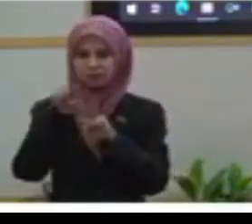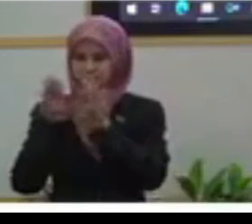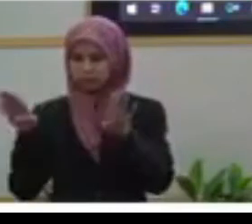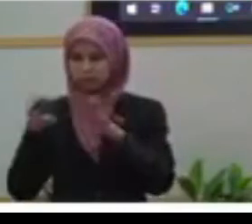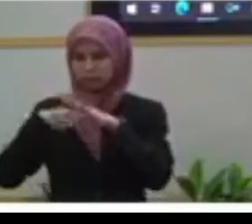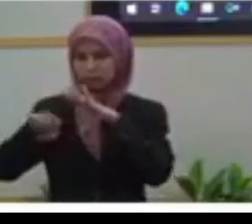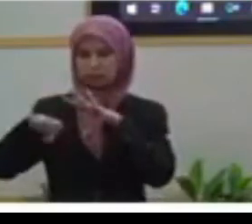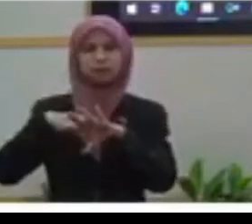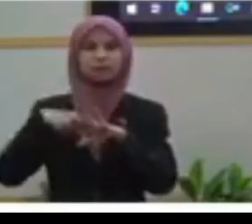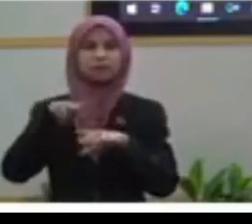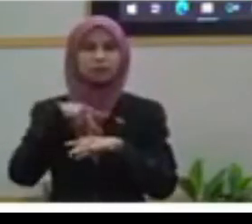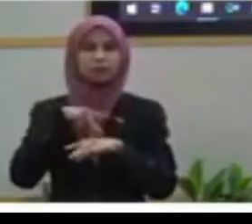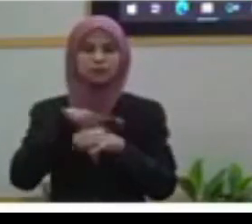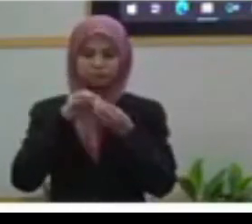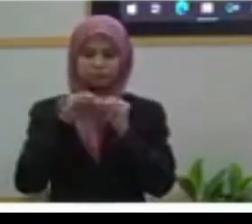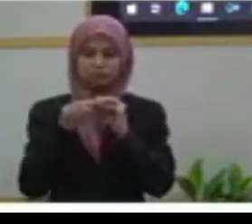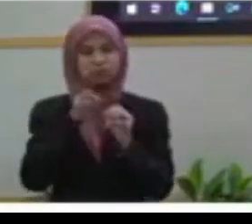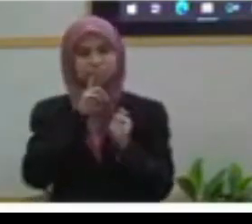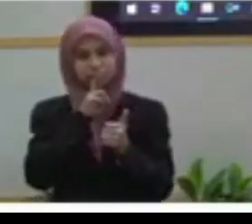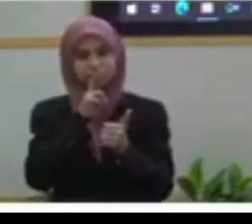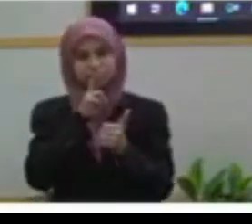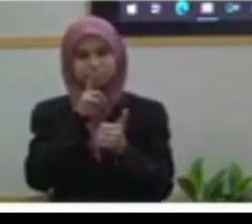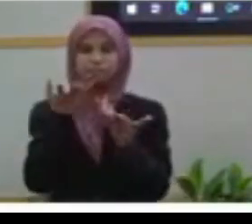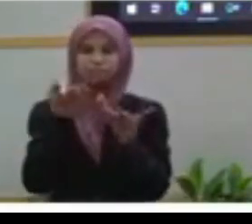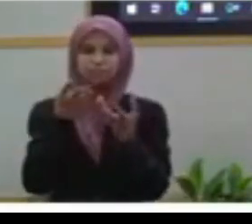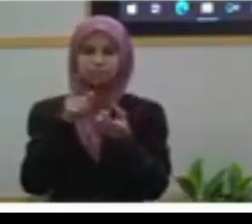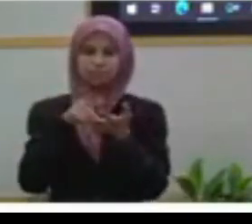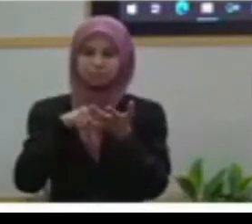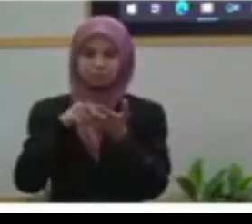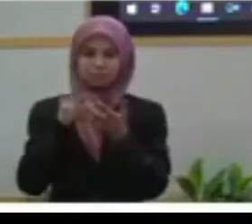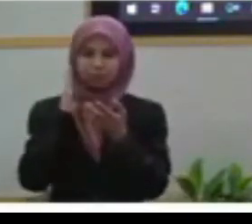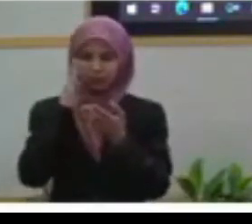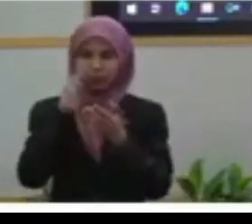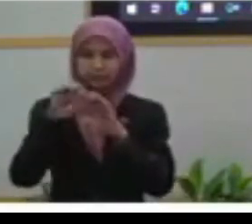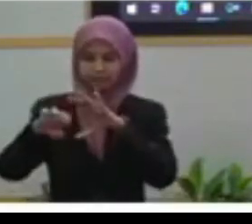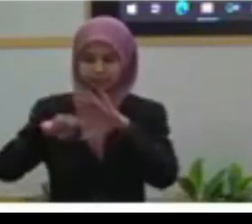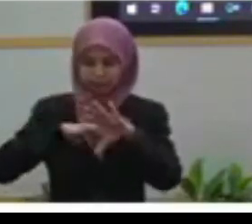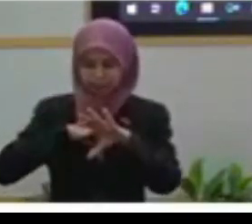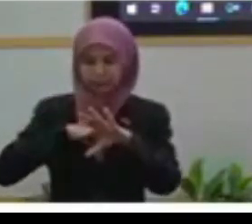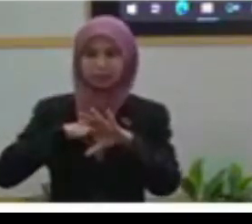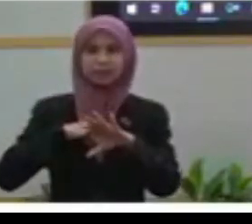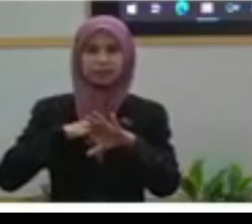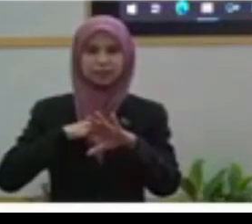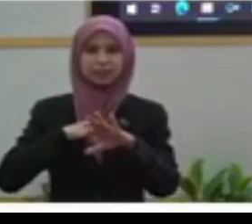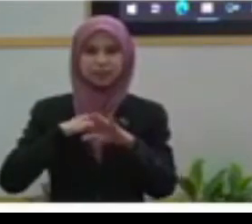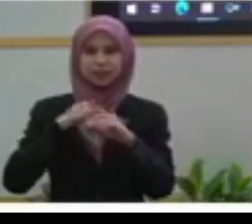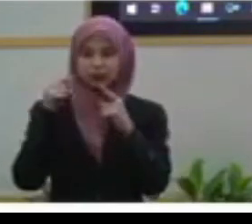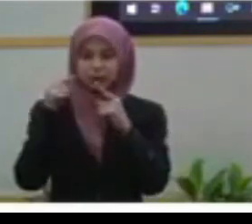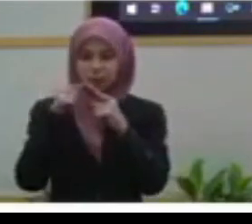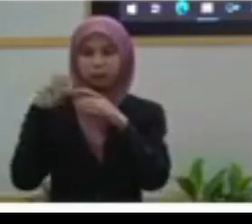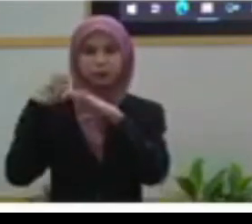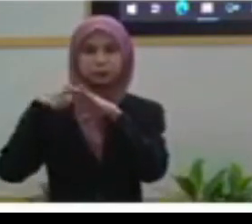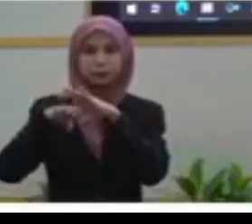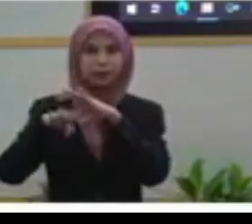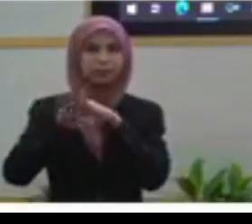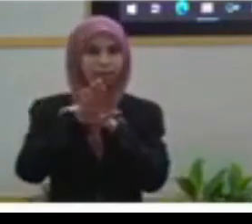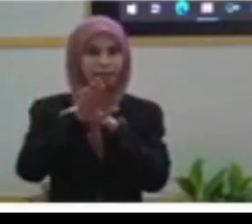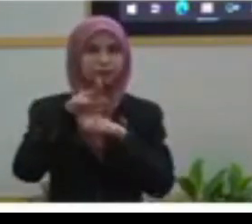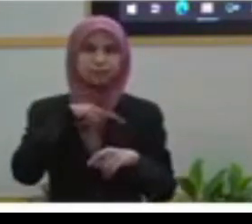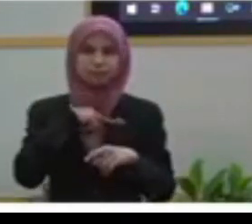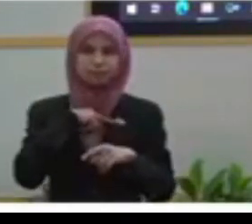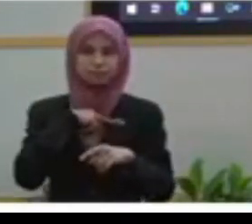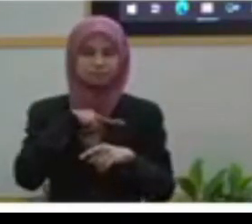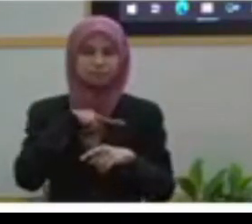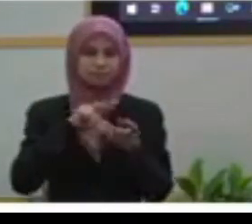email, create kata laluan, tulis daftar. Dia akan hantar mesej kepada email. Kita kena